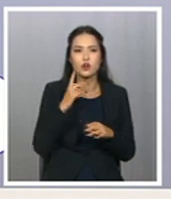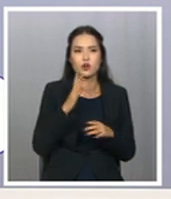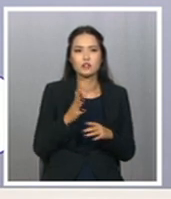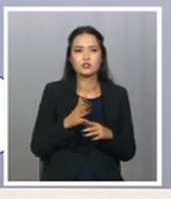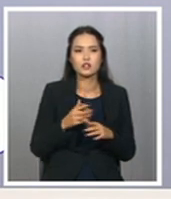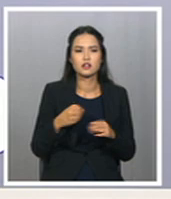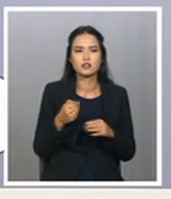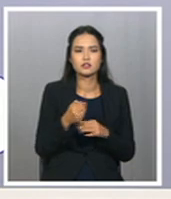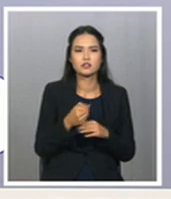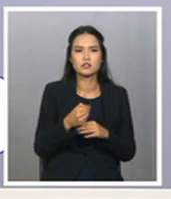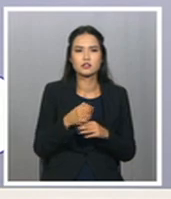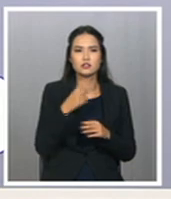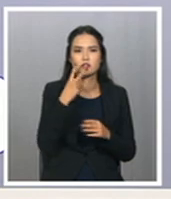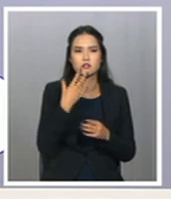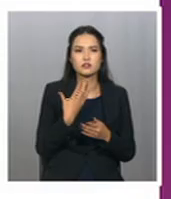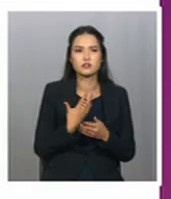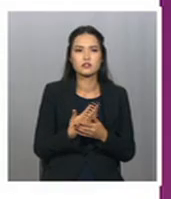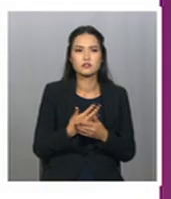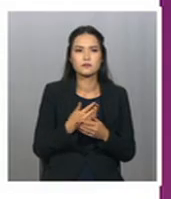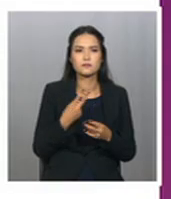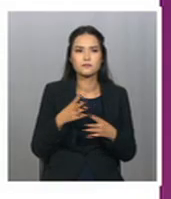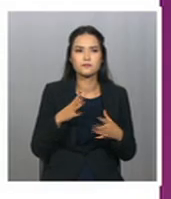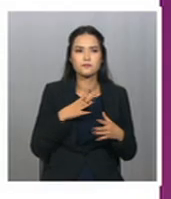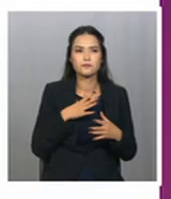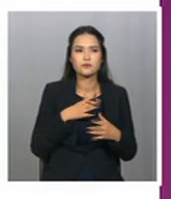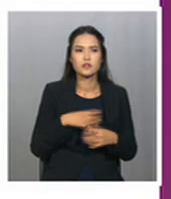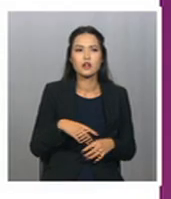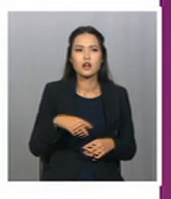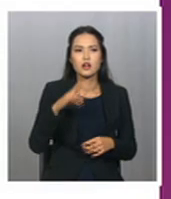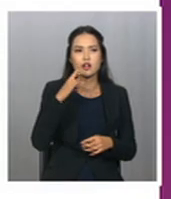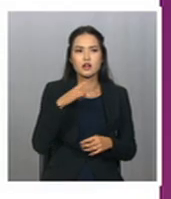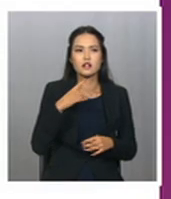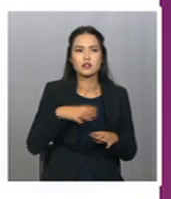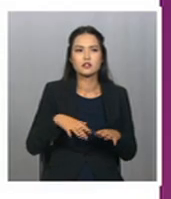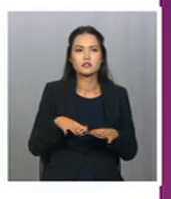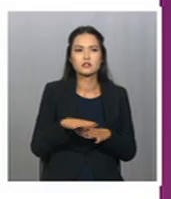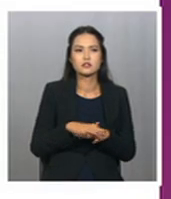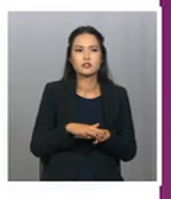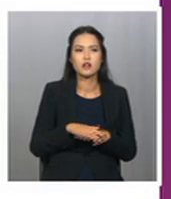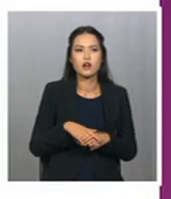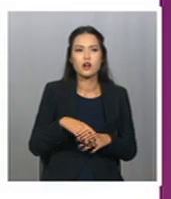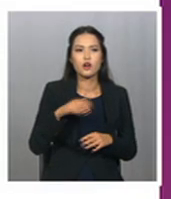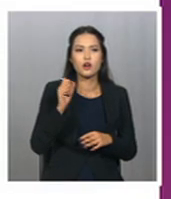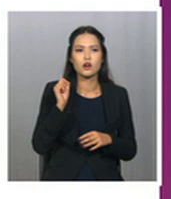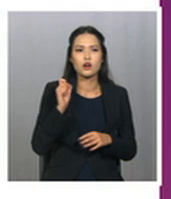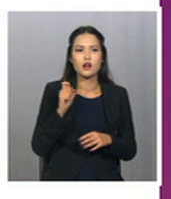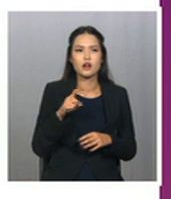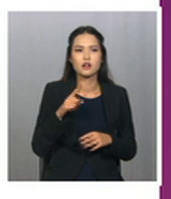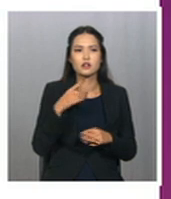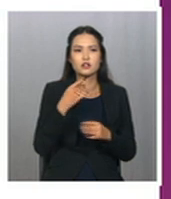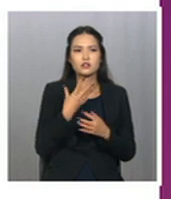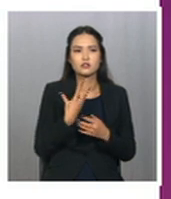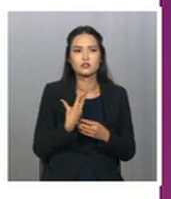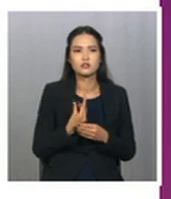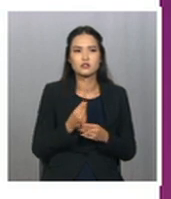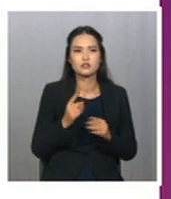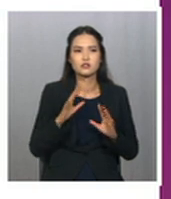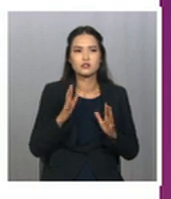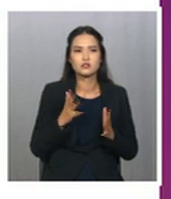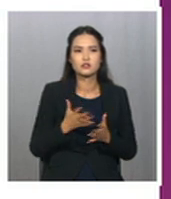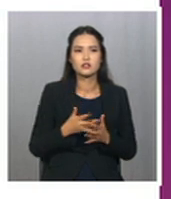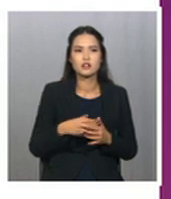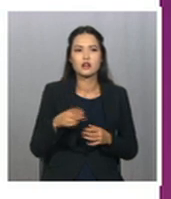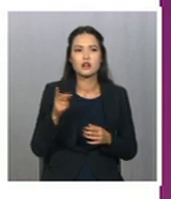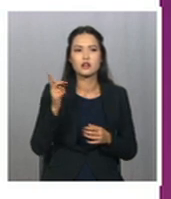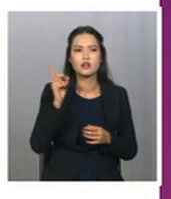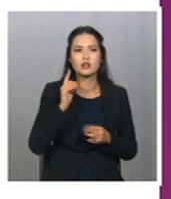ұлт азаттық көтерілістер бой көтеріліп, қазақ далаларының салықтың, міндеткерліктің көбеюі, шұрайлы жерлердің тартып